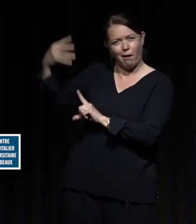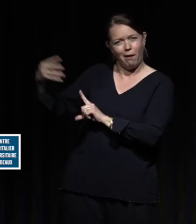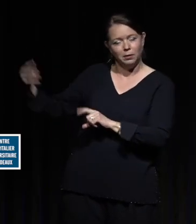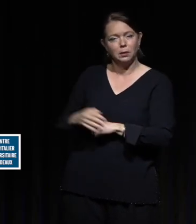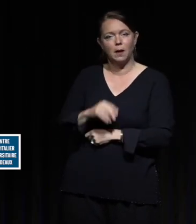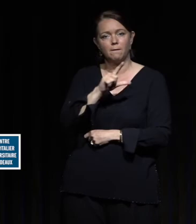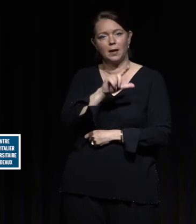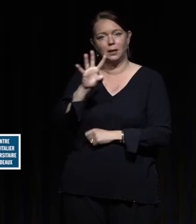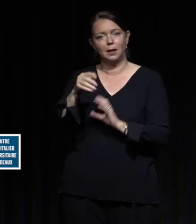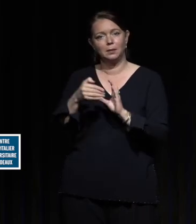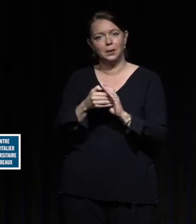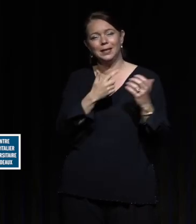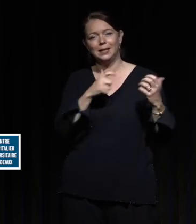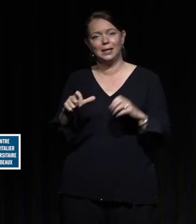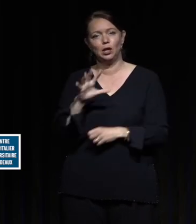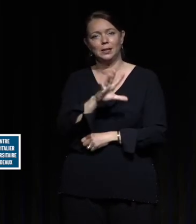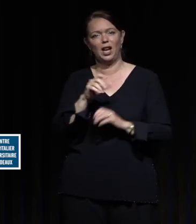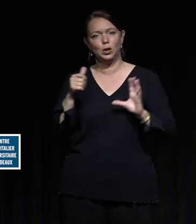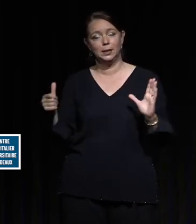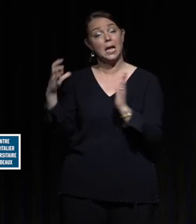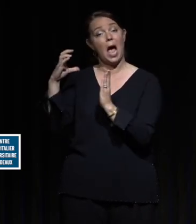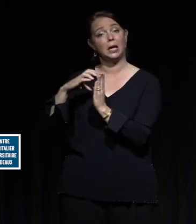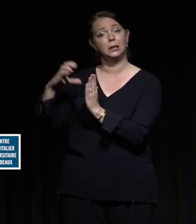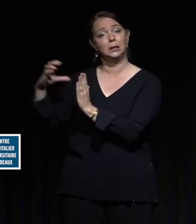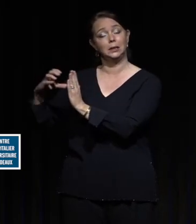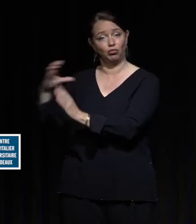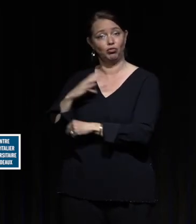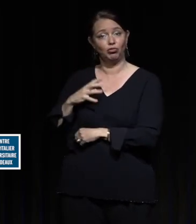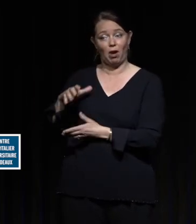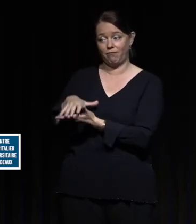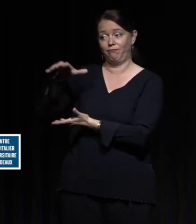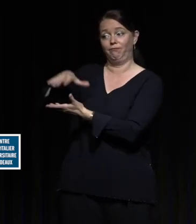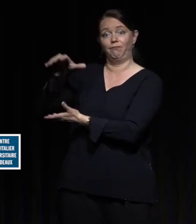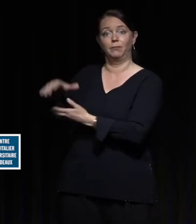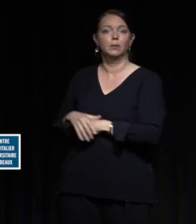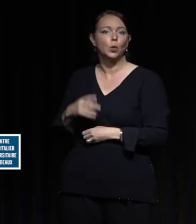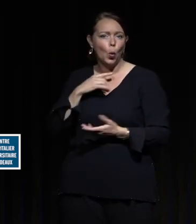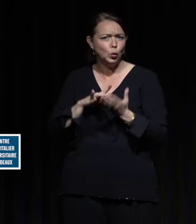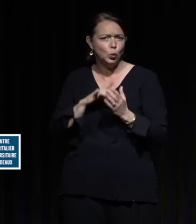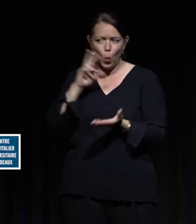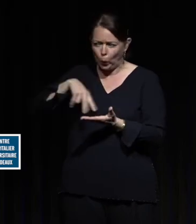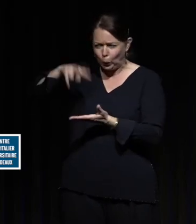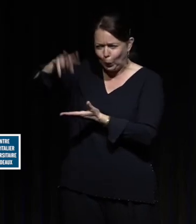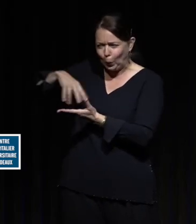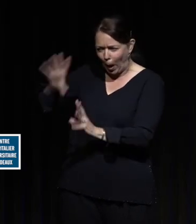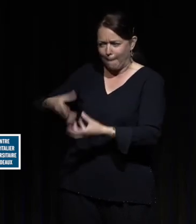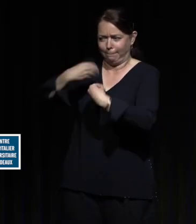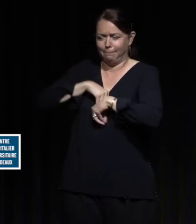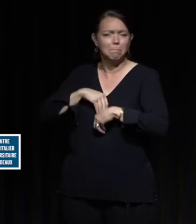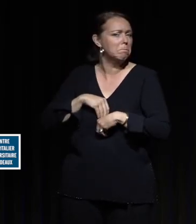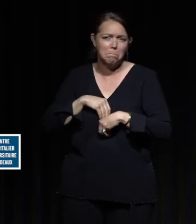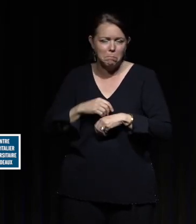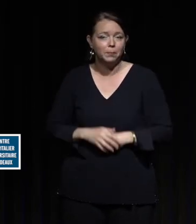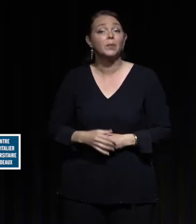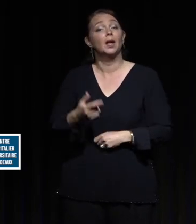24 756 articles. Je risque pas de les avoir tous lus. Et on peut pas dire qu'on cherche pas.